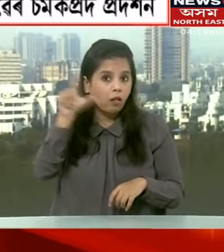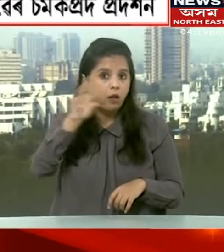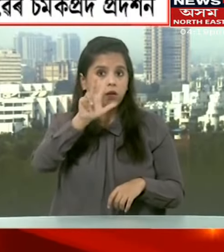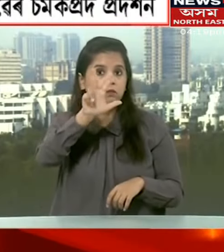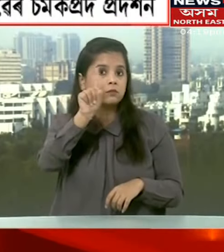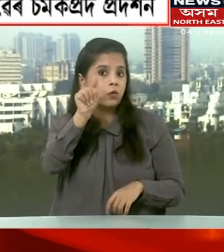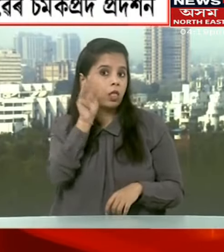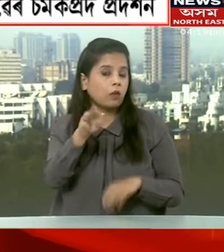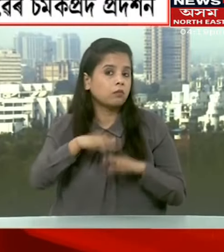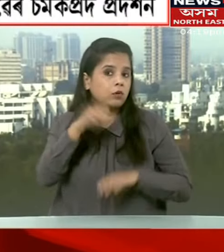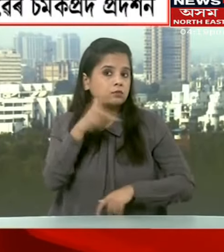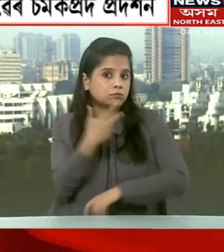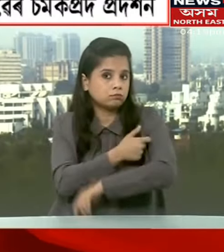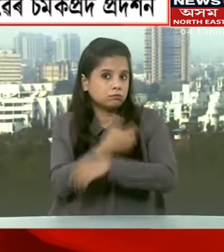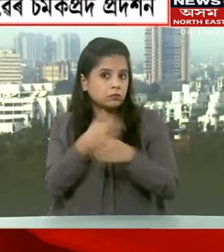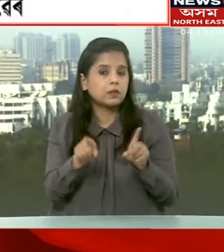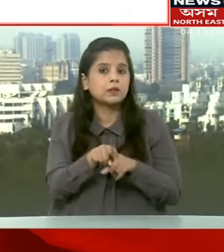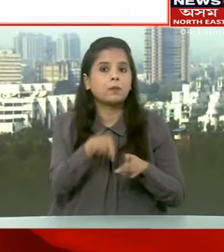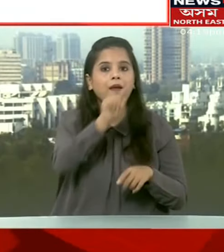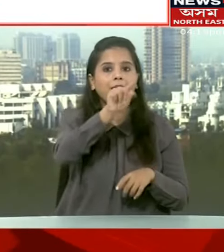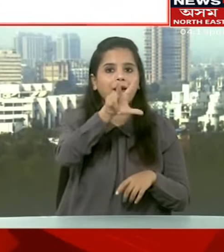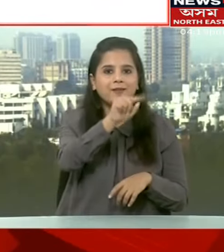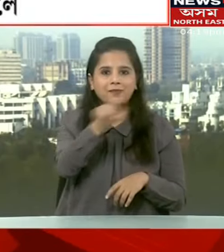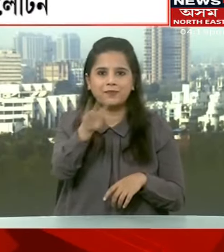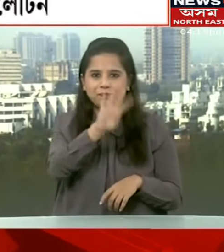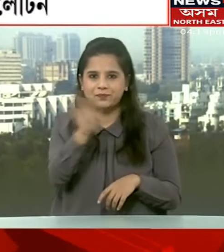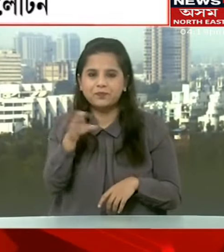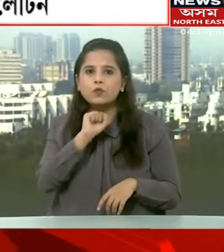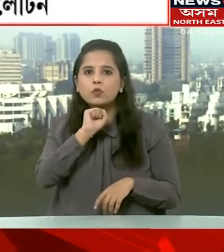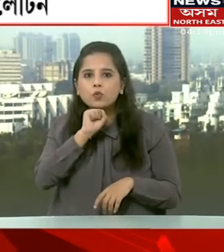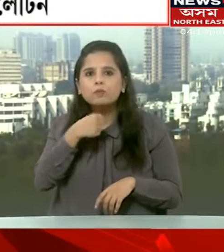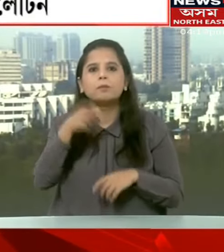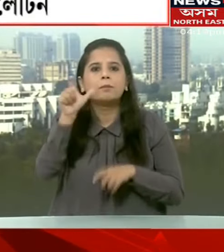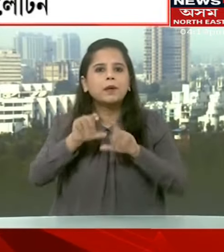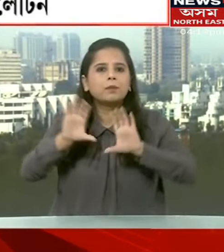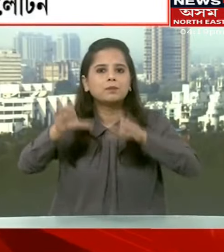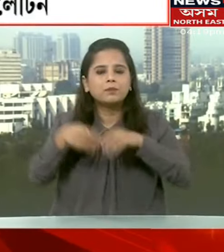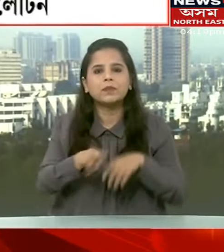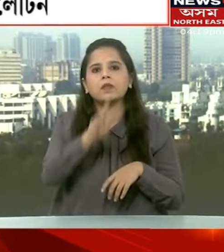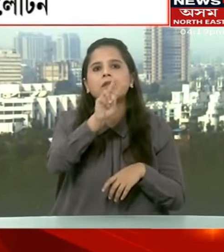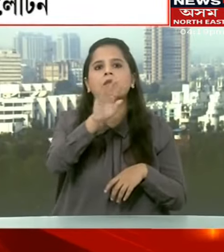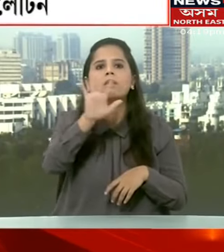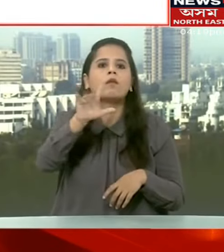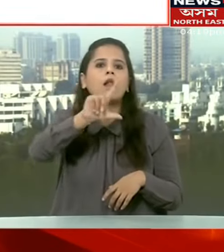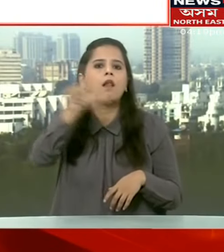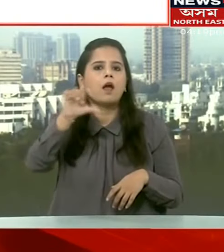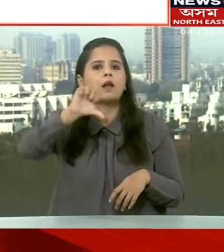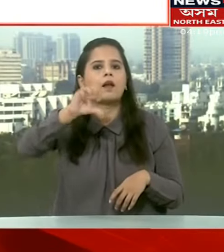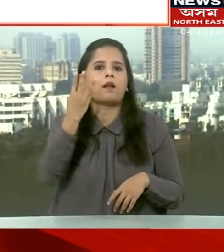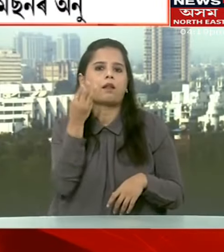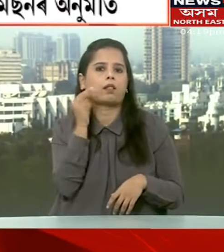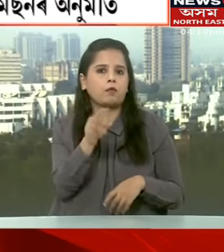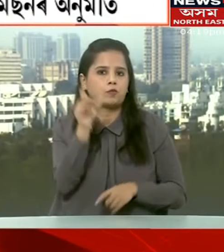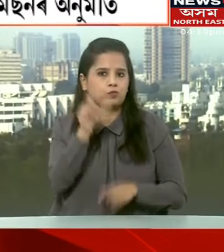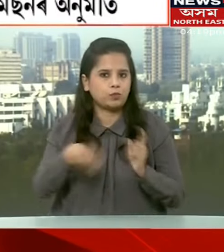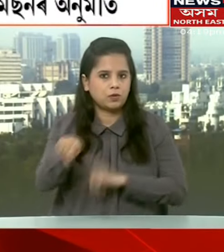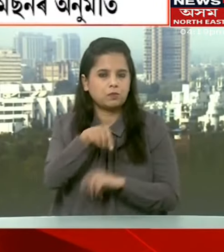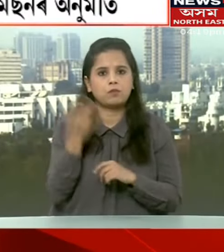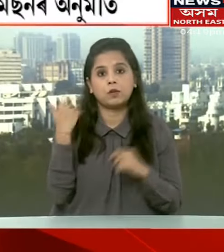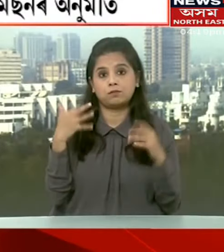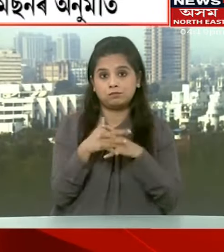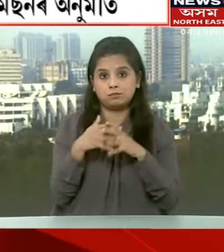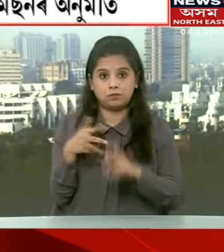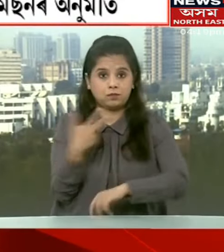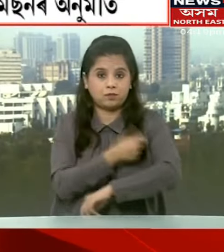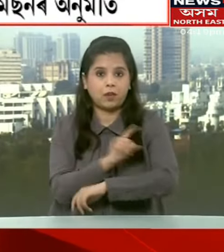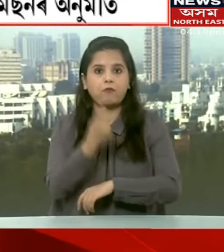टीके लगाए गए। वहीं 18 से 44 आयु वर्ग के 25,93,000 से अधिक लाभार्थियों ने बुधवार को कोविड-19 वैक्सीन